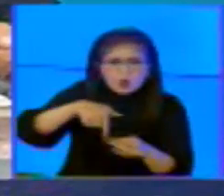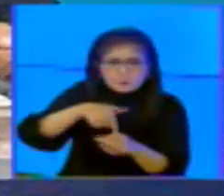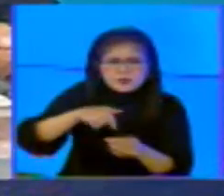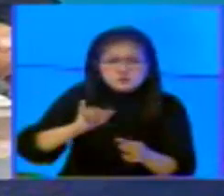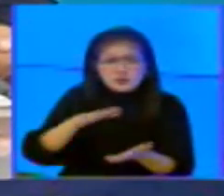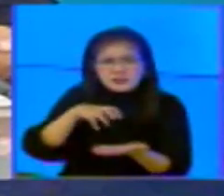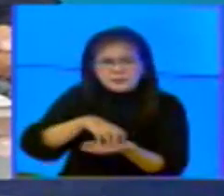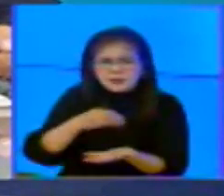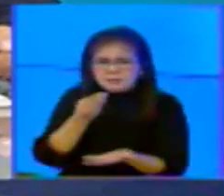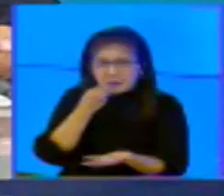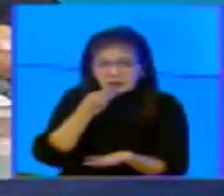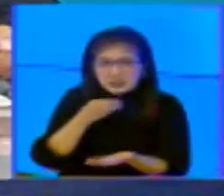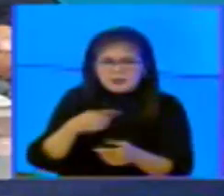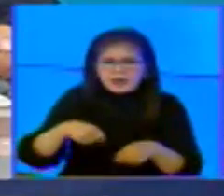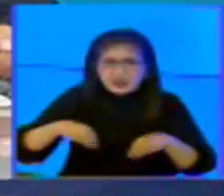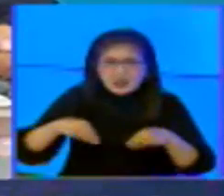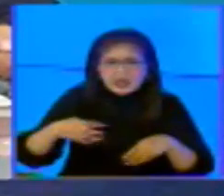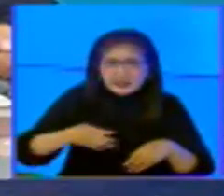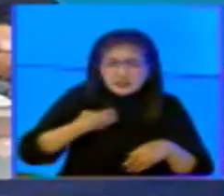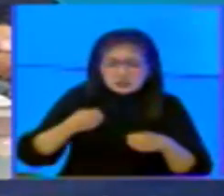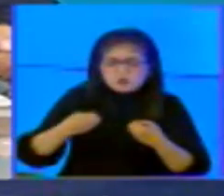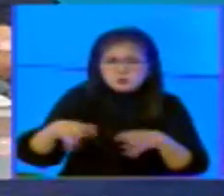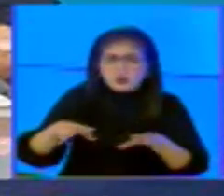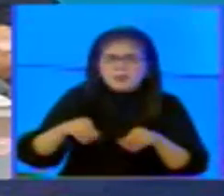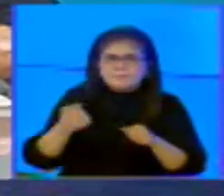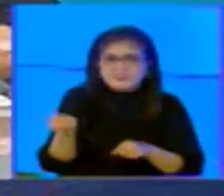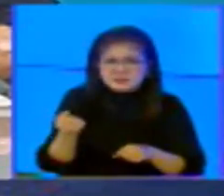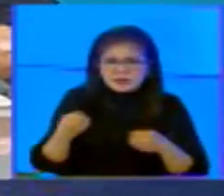para pedagang nekat menggelar pasar dadakan.